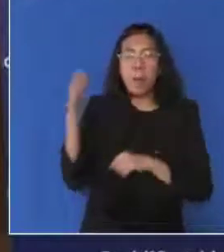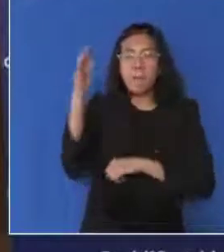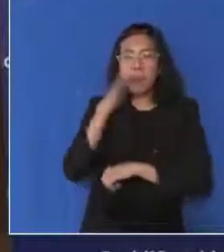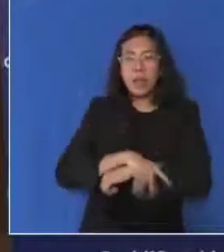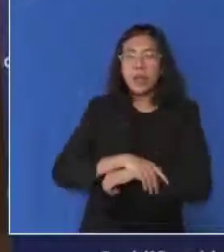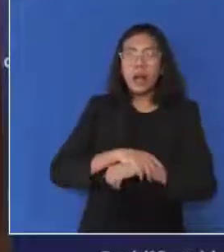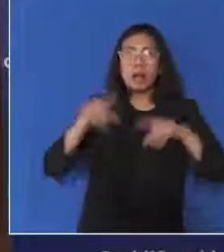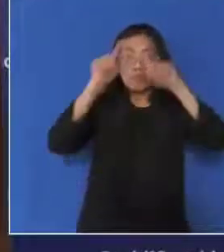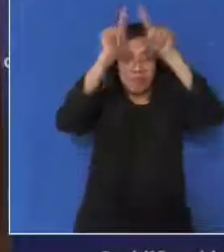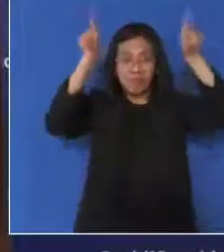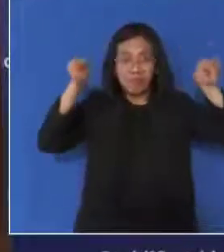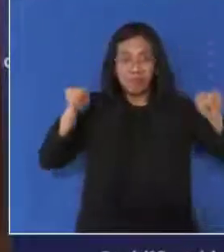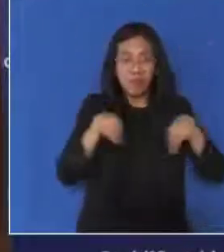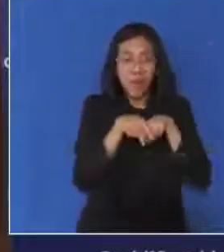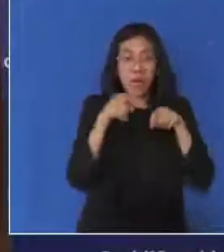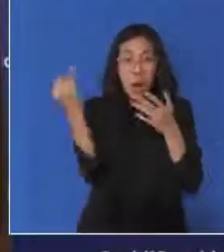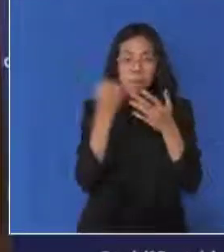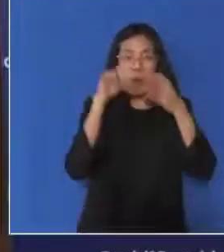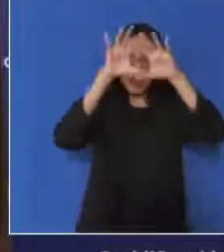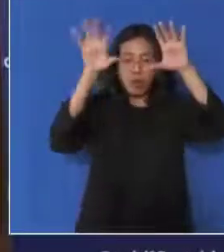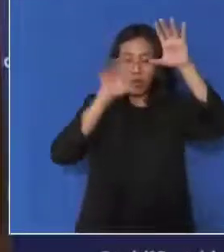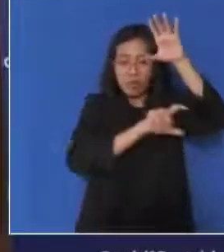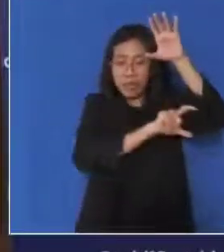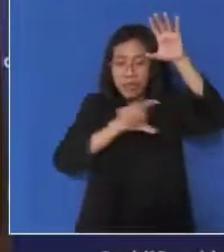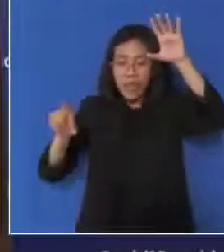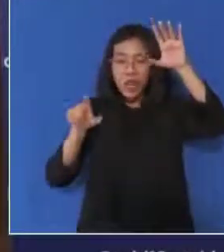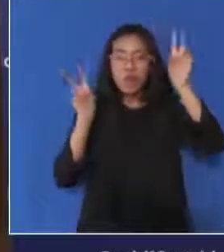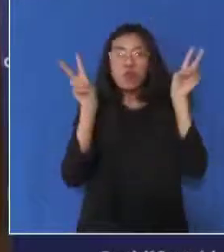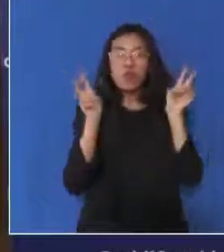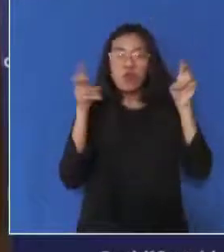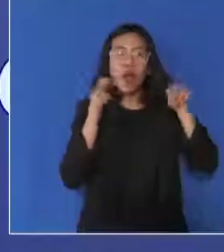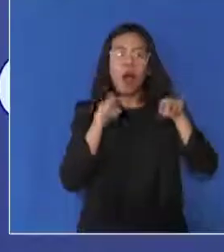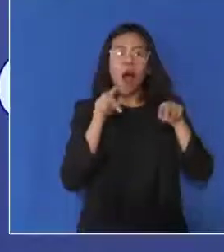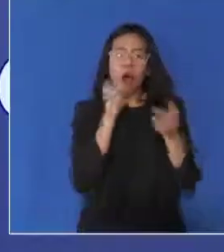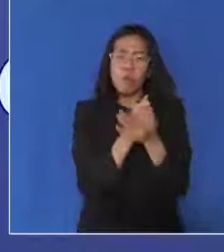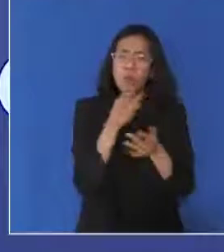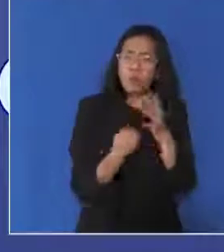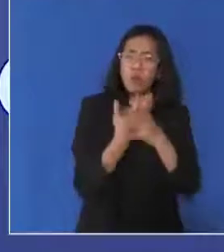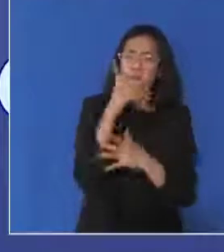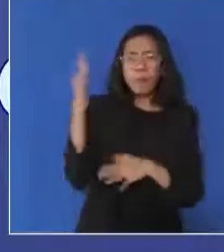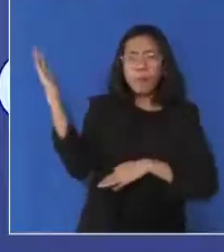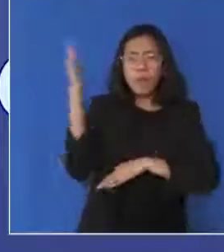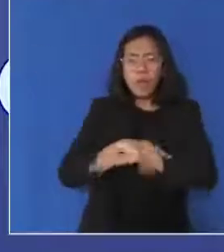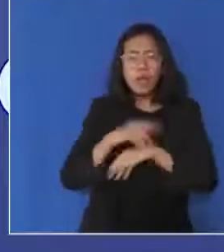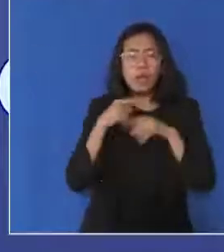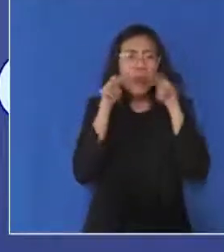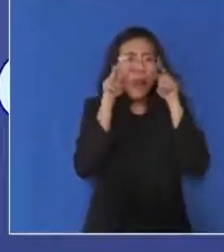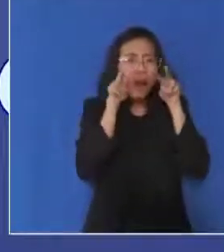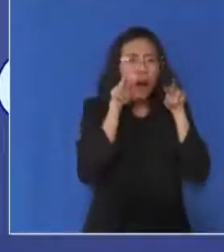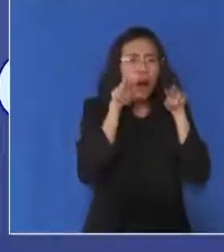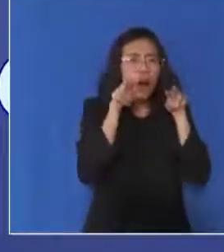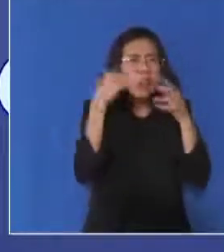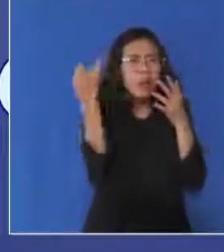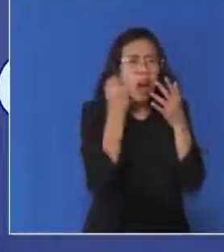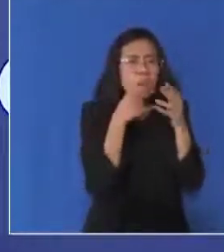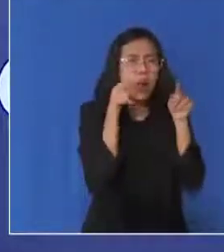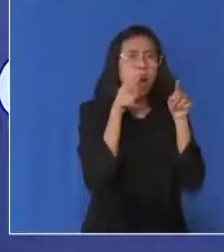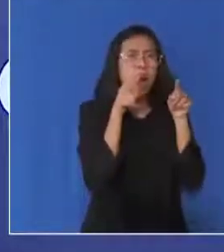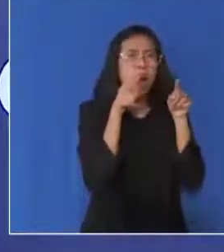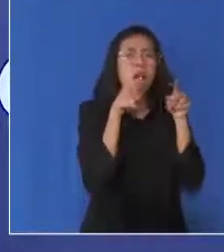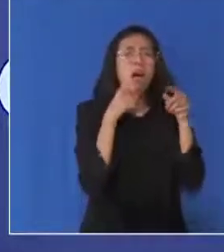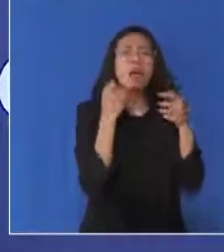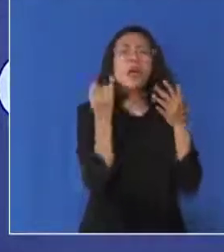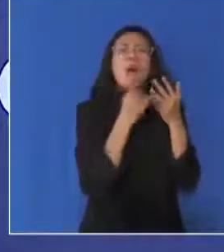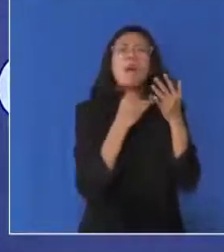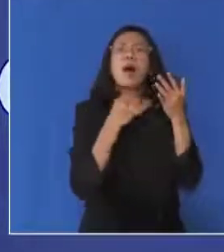bawahnya ada judul hostnya uh ini bener nih karena dari berita tapi begitu kita mulai memperhatikan OTW ternyata yang ini